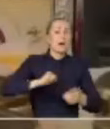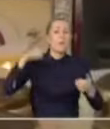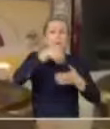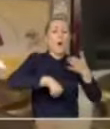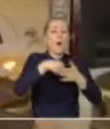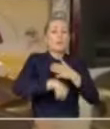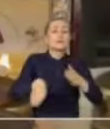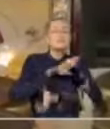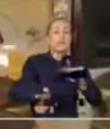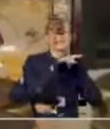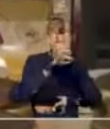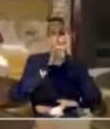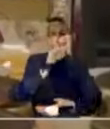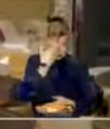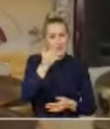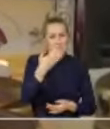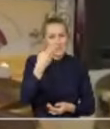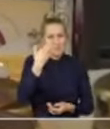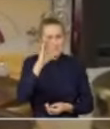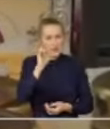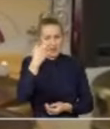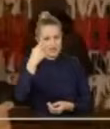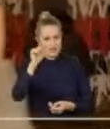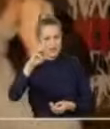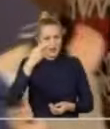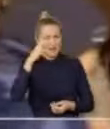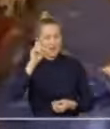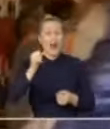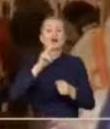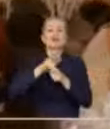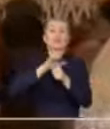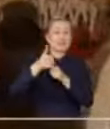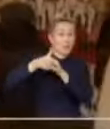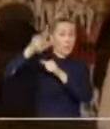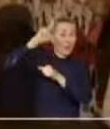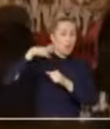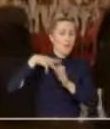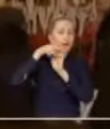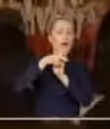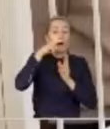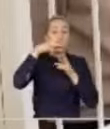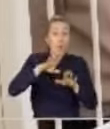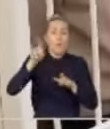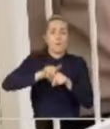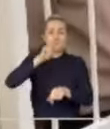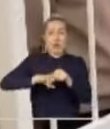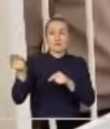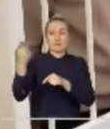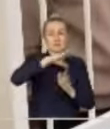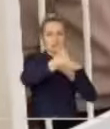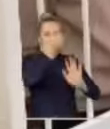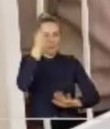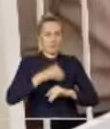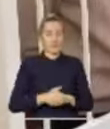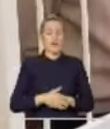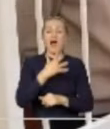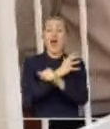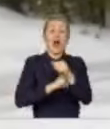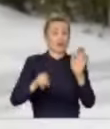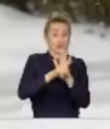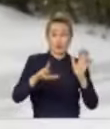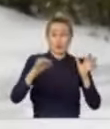Ramana Bandarenki. Nadawały na żywo z balkonu mieszkania na 13 piętrze. Stamtąd też zabrał je milicyjny specnaz. W areszcie były do